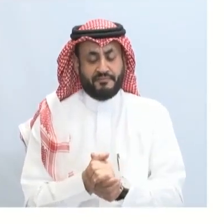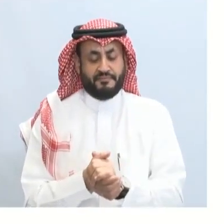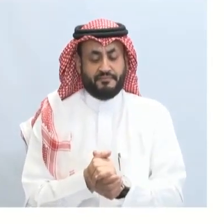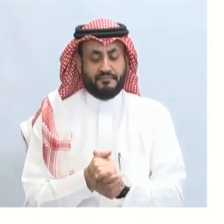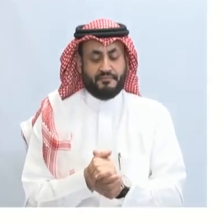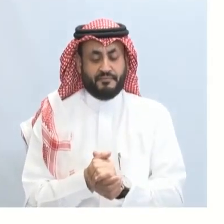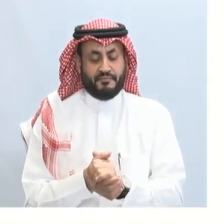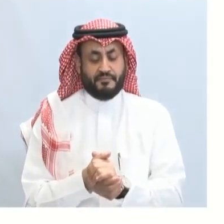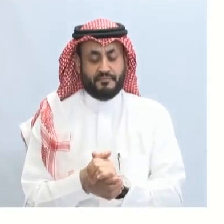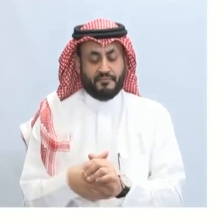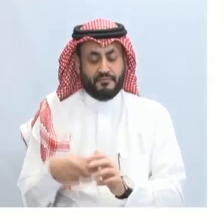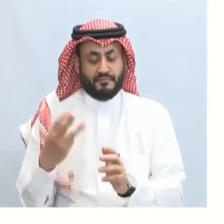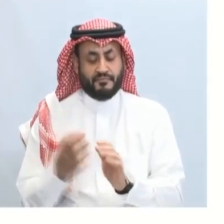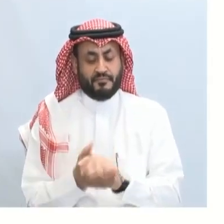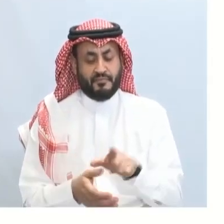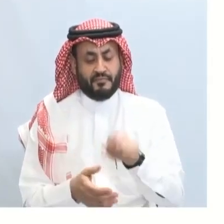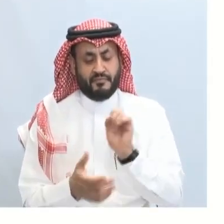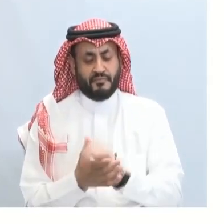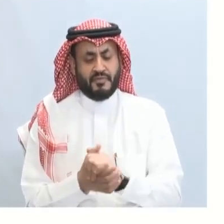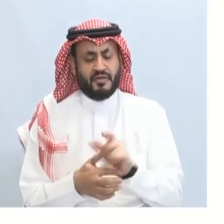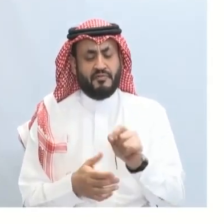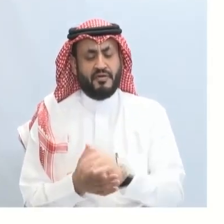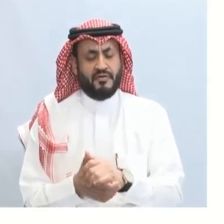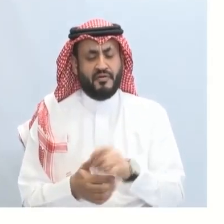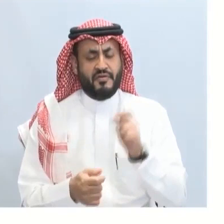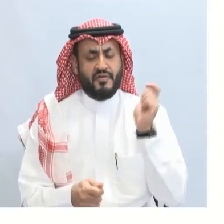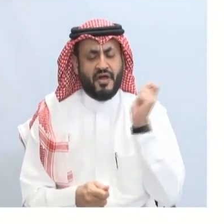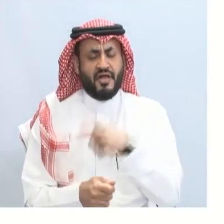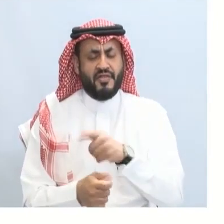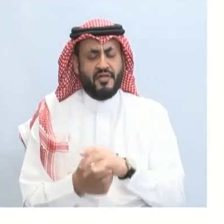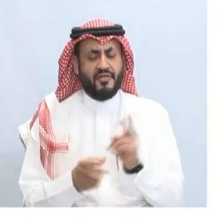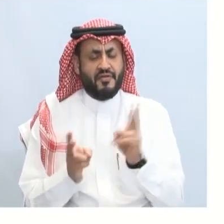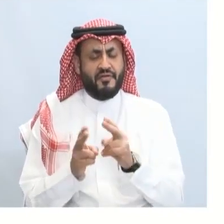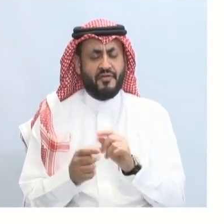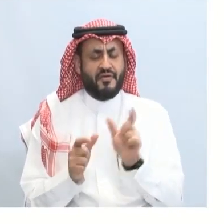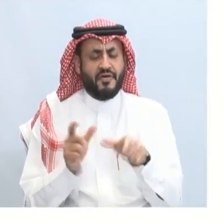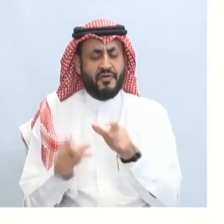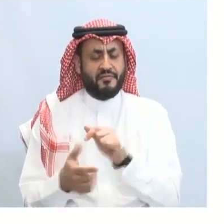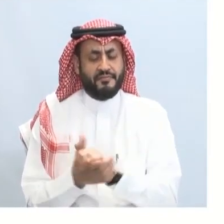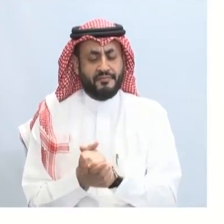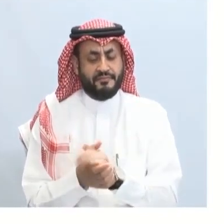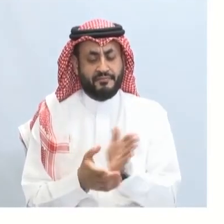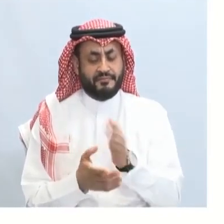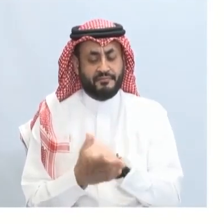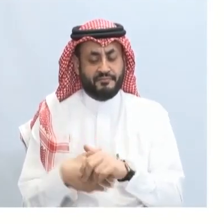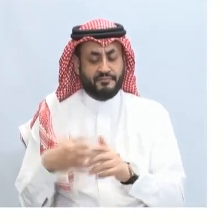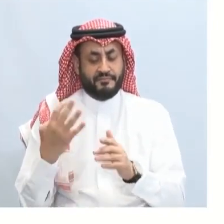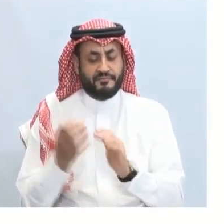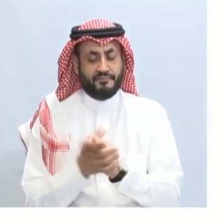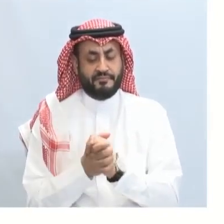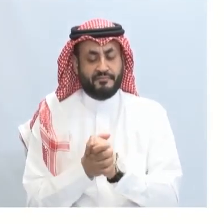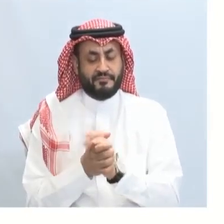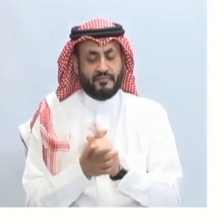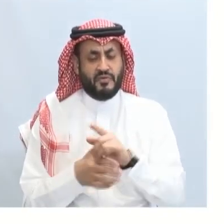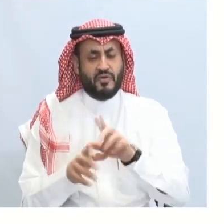وافعال ايضا ان اختار ما يناسبني دون ان اضر الاخرين ايضا ان